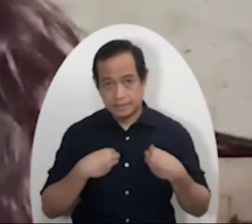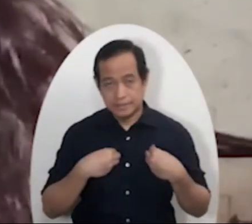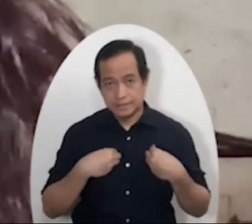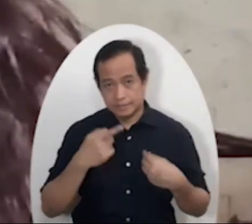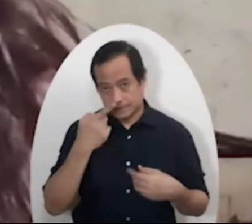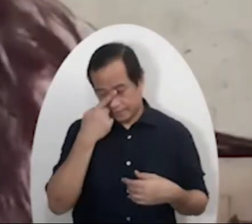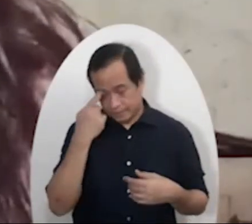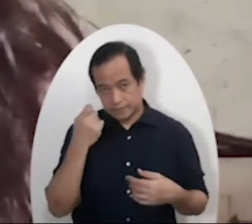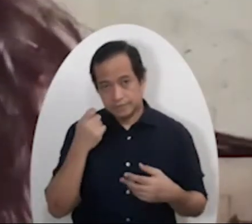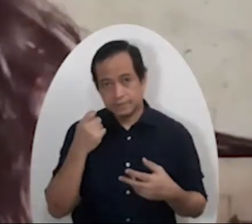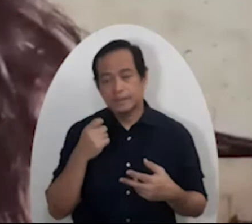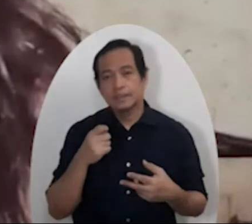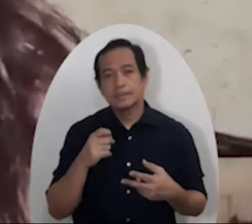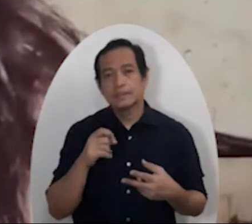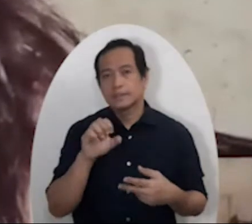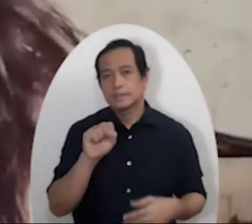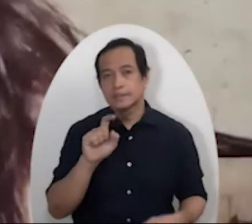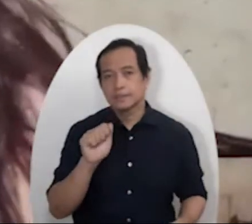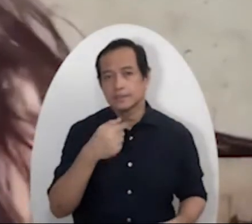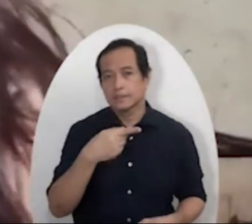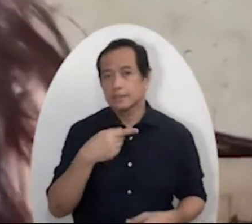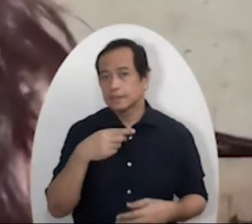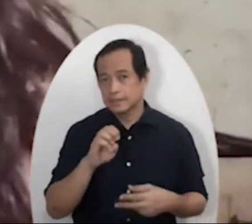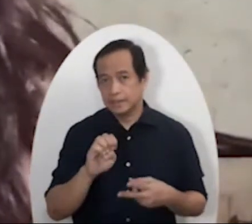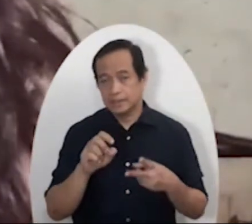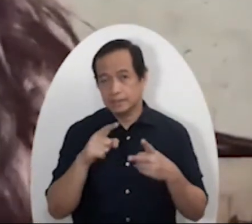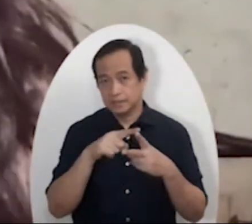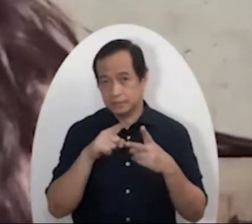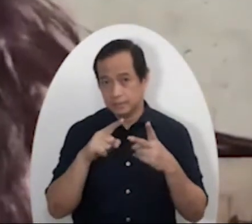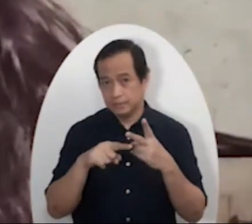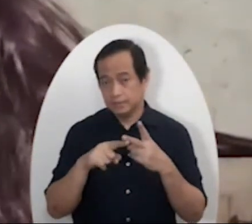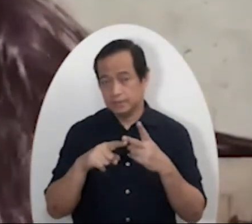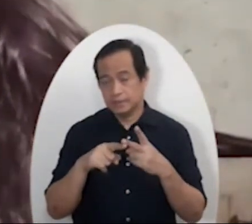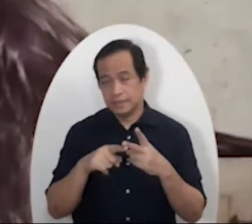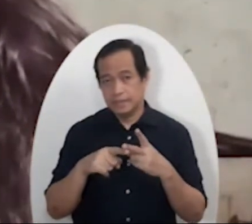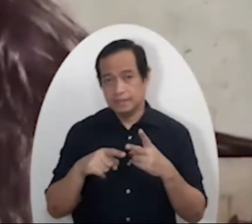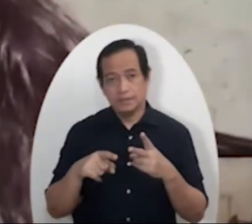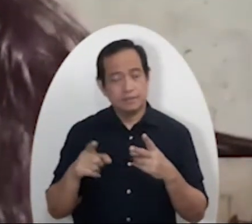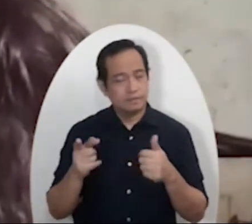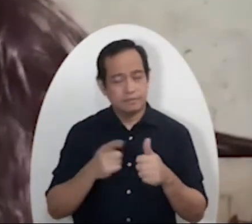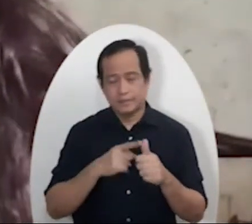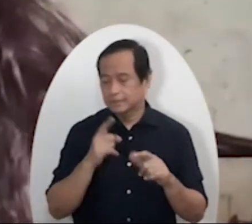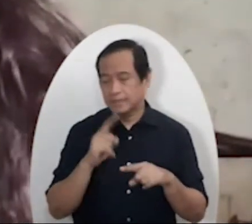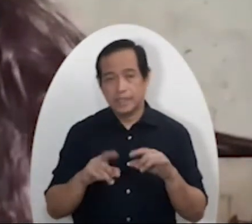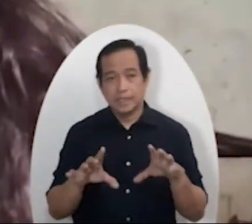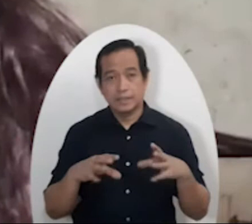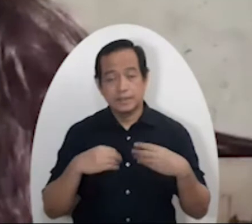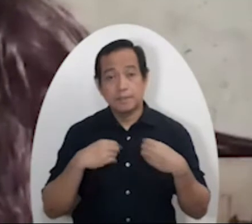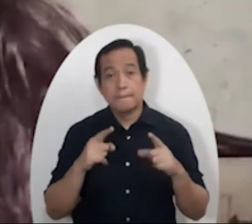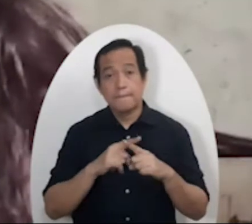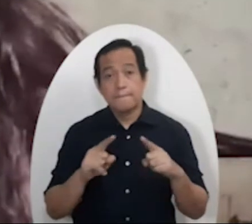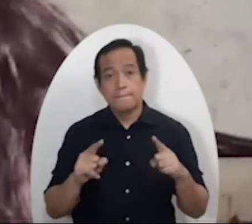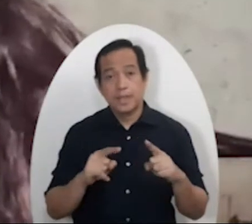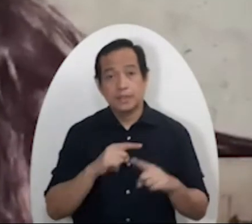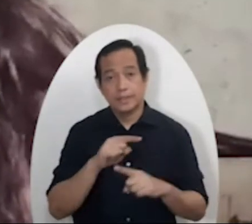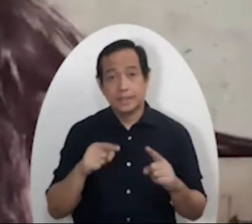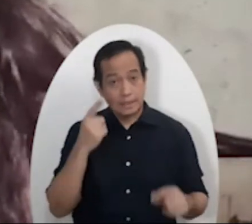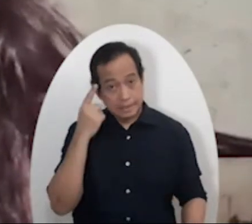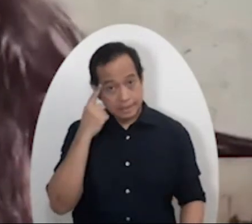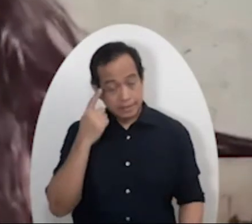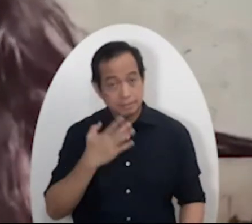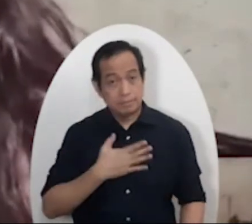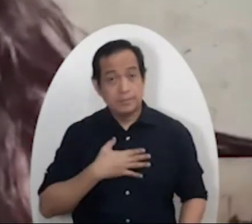nagsisilbing malamata ang kaanyuan. Ngunit ang operasyon na ito ay hindi madaling gawin. Komplikado at tulad din ng lahat ng